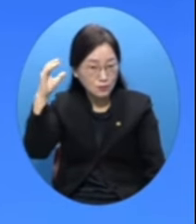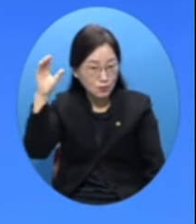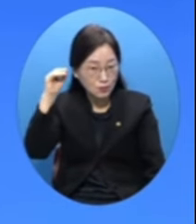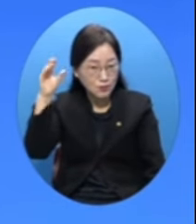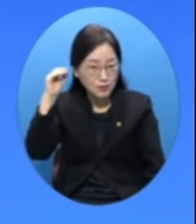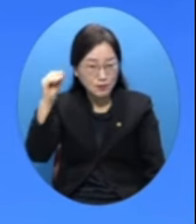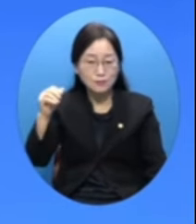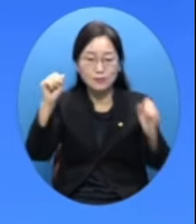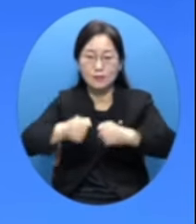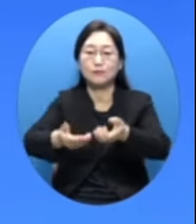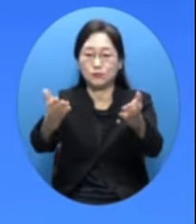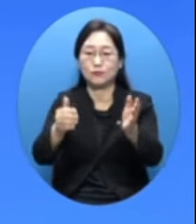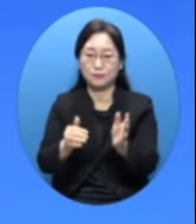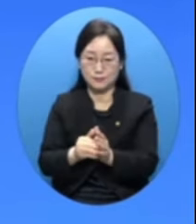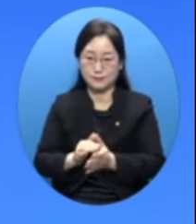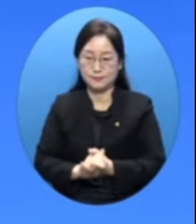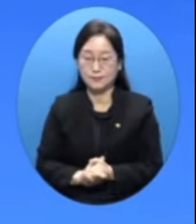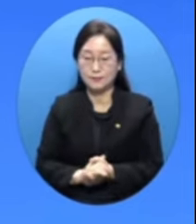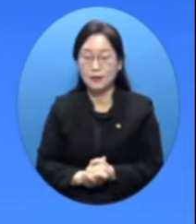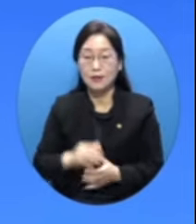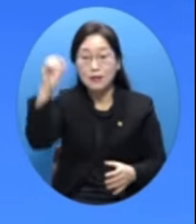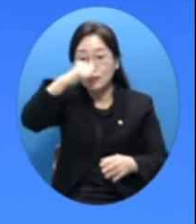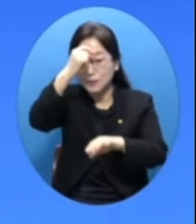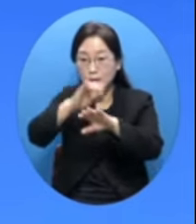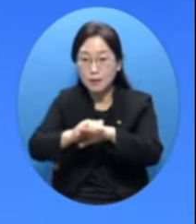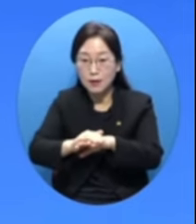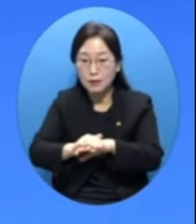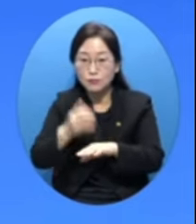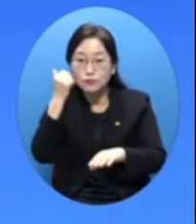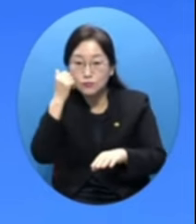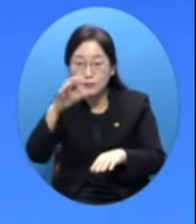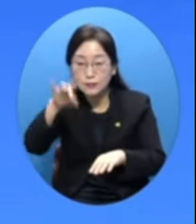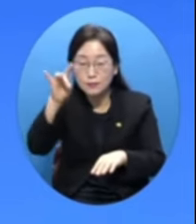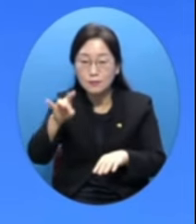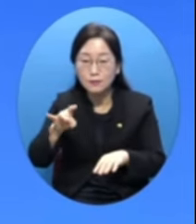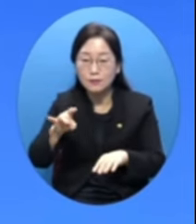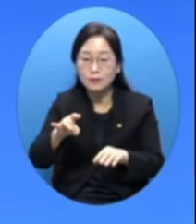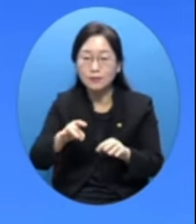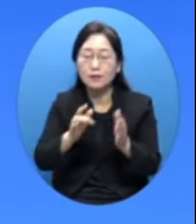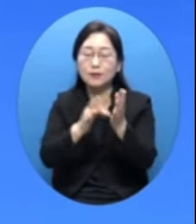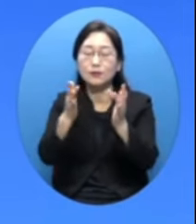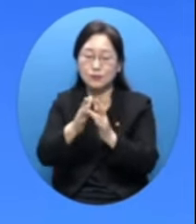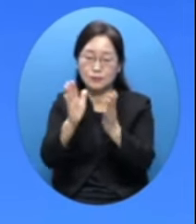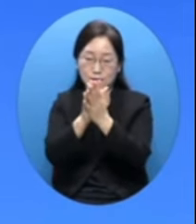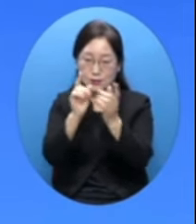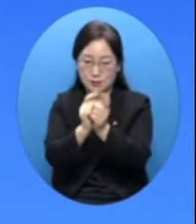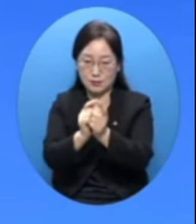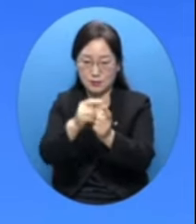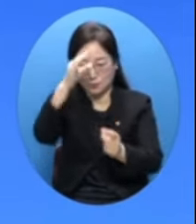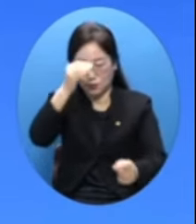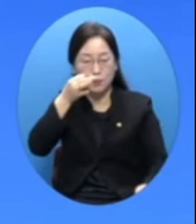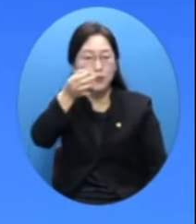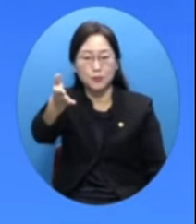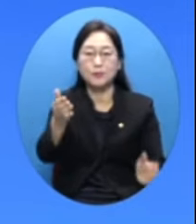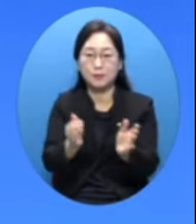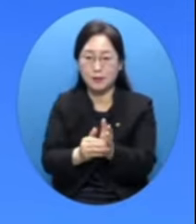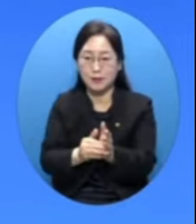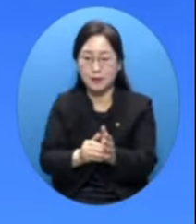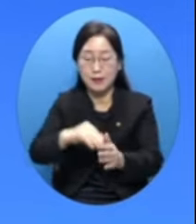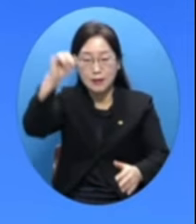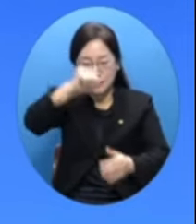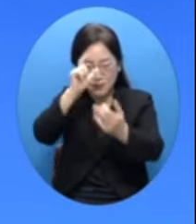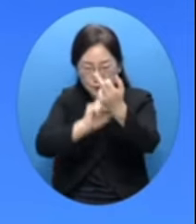주실 것입니다. 새벽 기도는 우리 예수님께서 친히 먼저 본을 보이신 기도입니다. 새벽 동이 트기